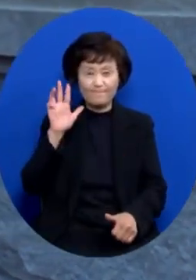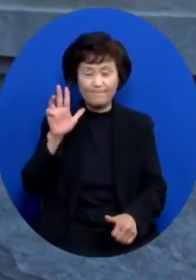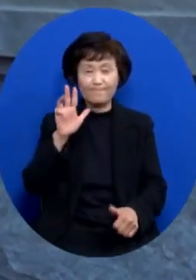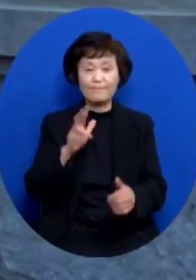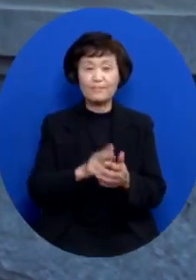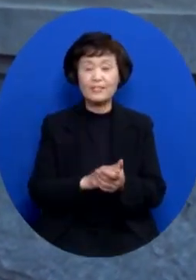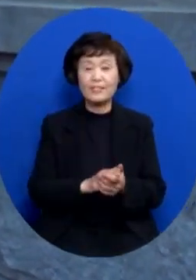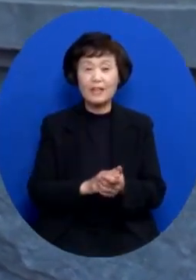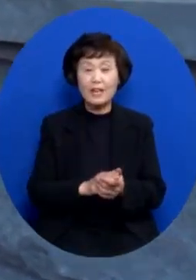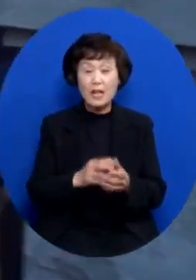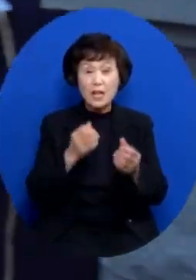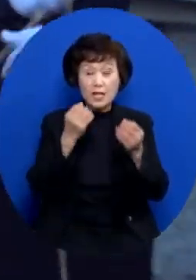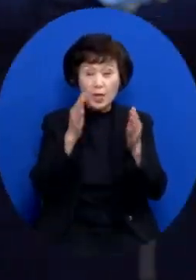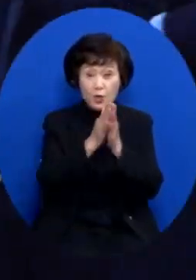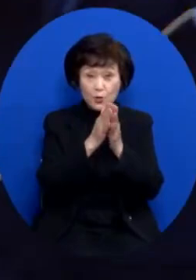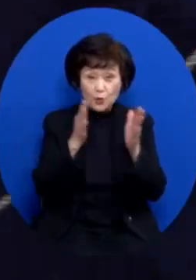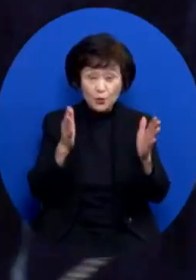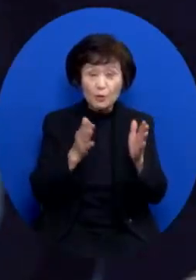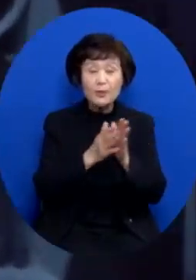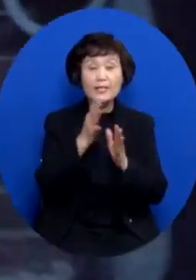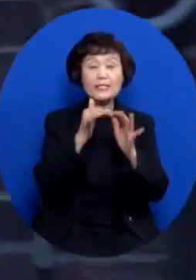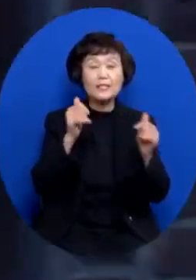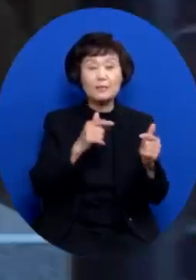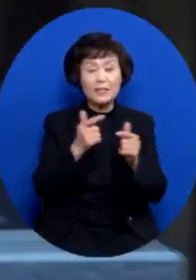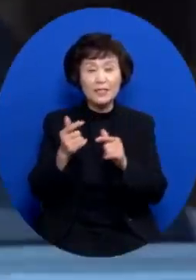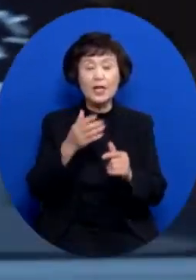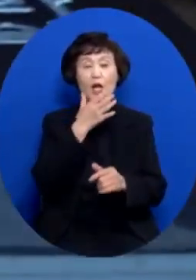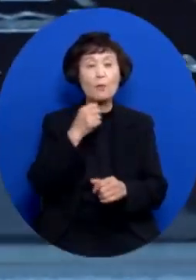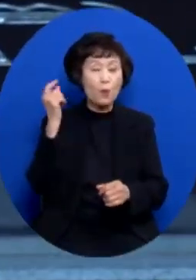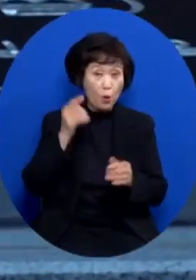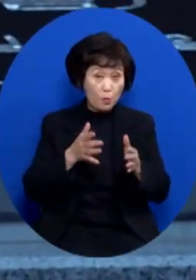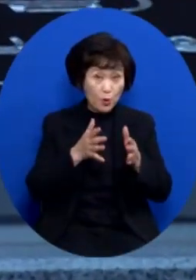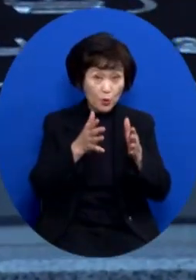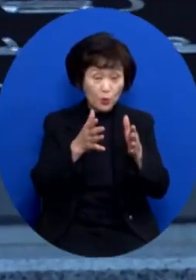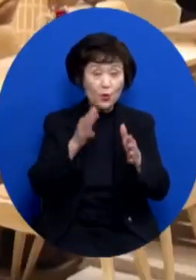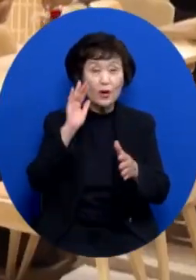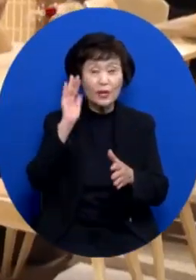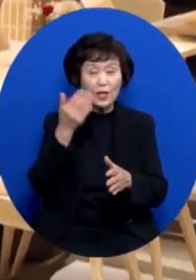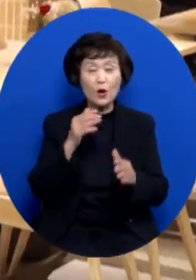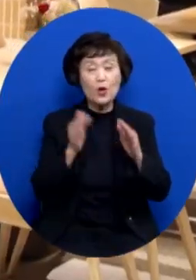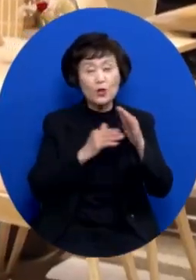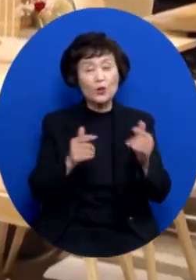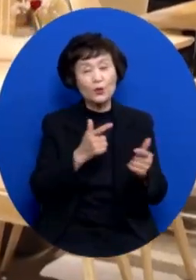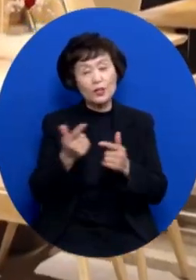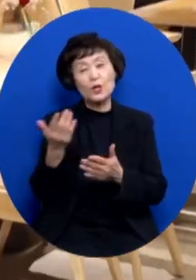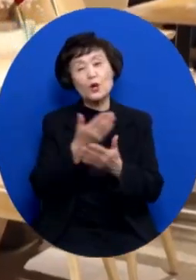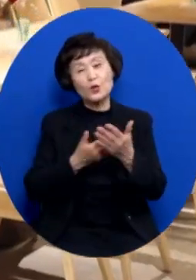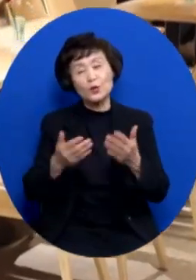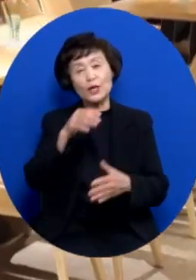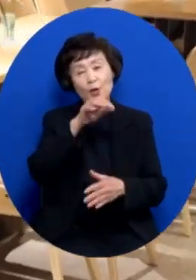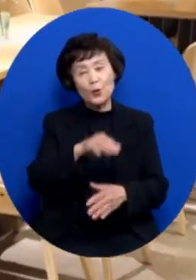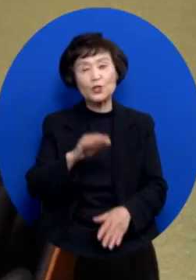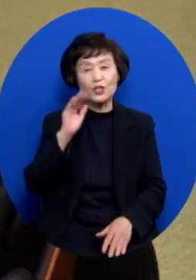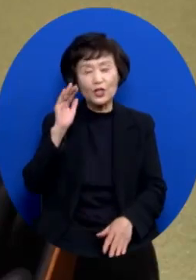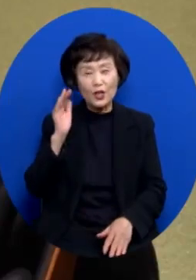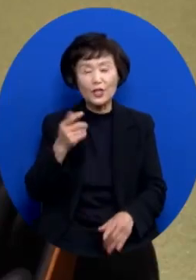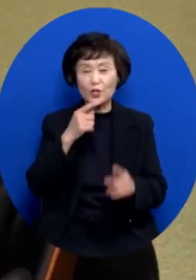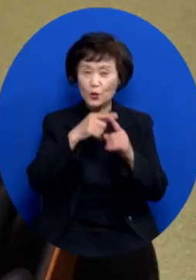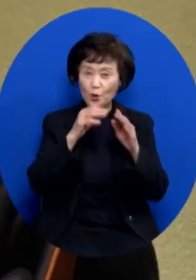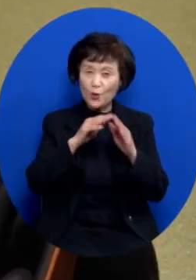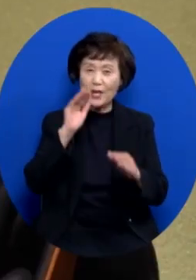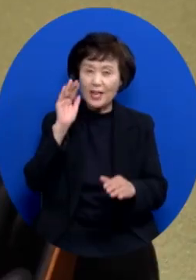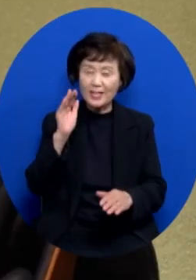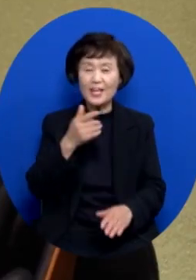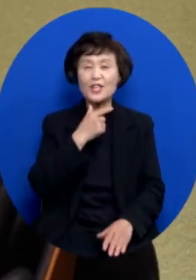보문교회의 새로운 출발이 시민들에게는 복음의 통로가 되고 성도들에게는 교제의 장이 되길 기대합니다.